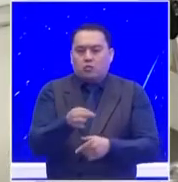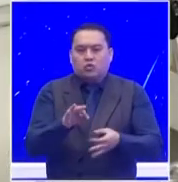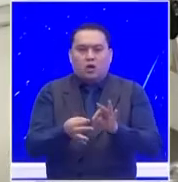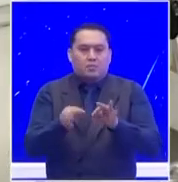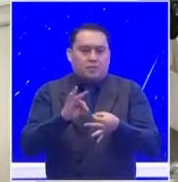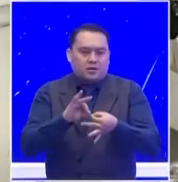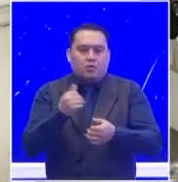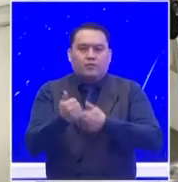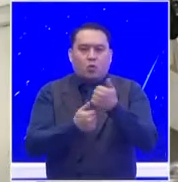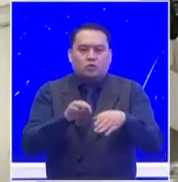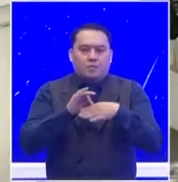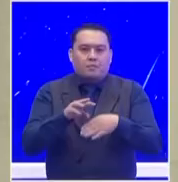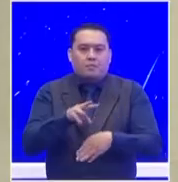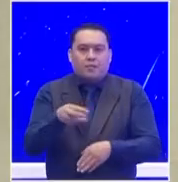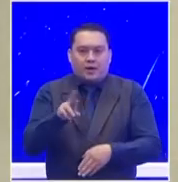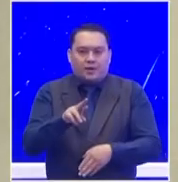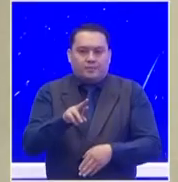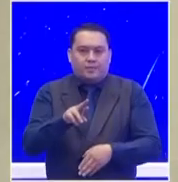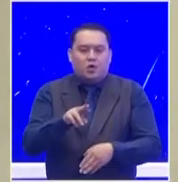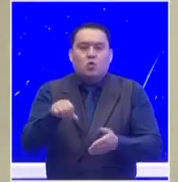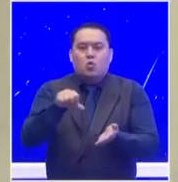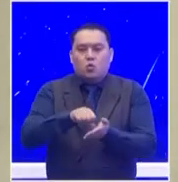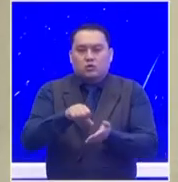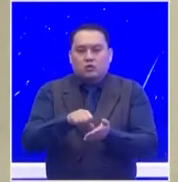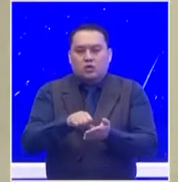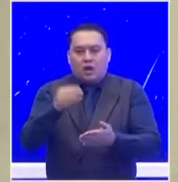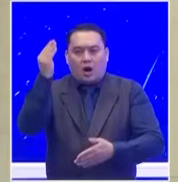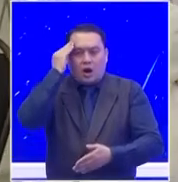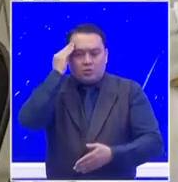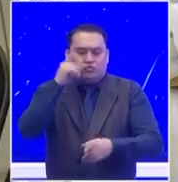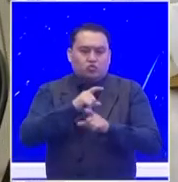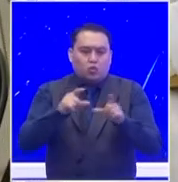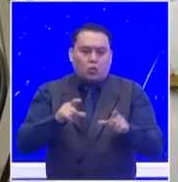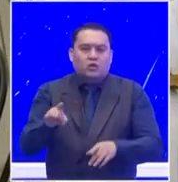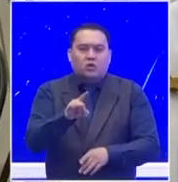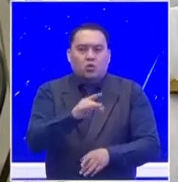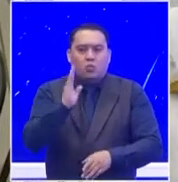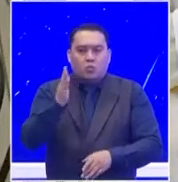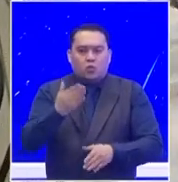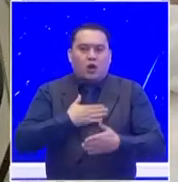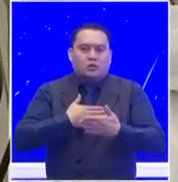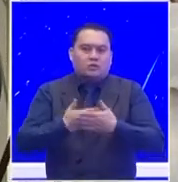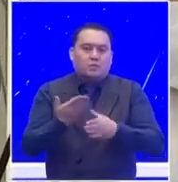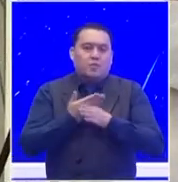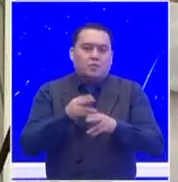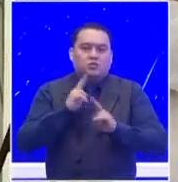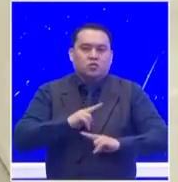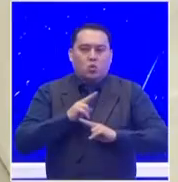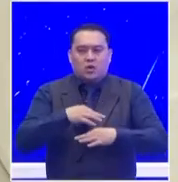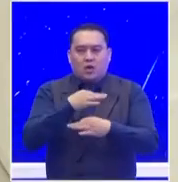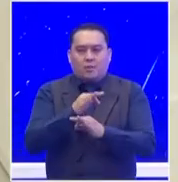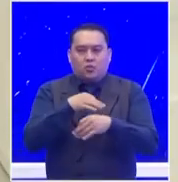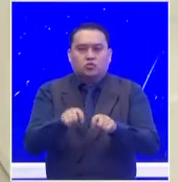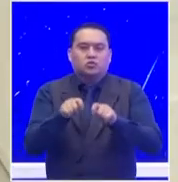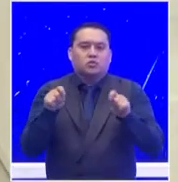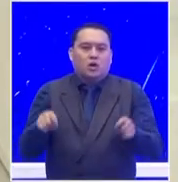олимпиаде. Конкурс пройдет в мае. В нем примут участие самые одаренные школьники региона. Волонтеры помогают сотрудникам лаборатории